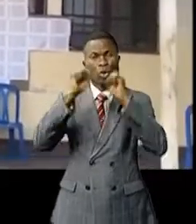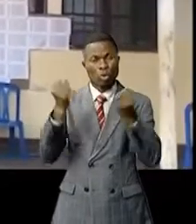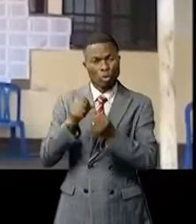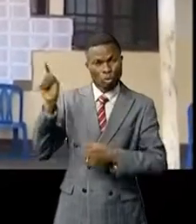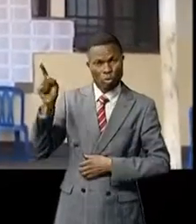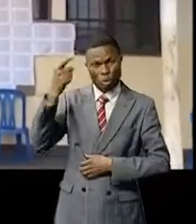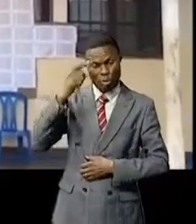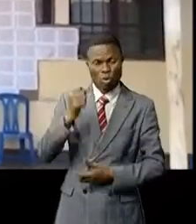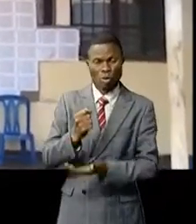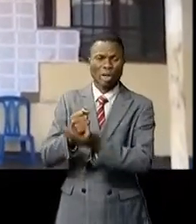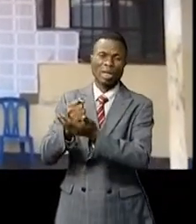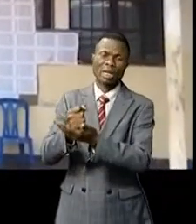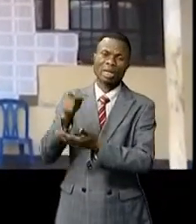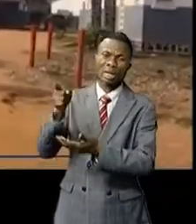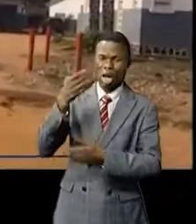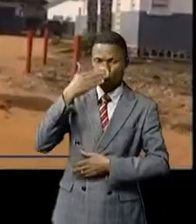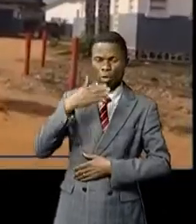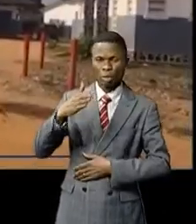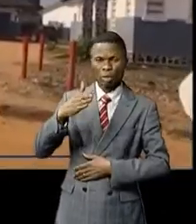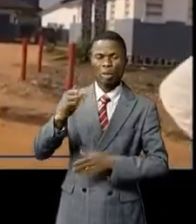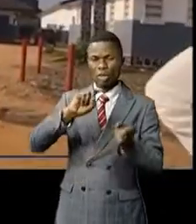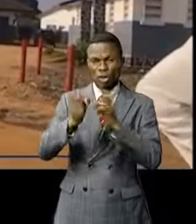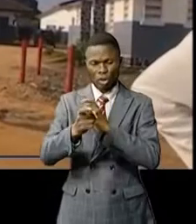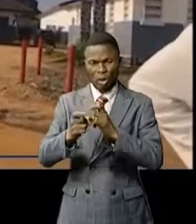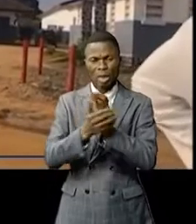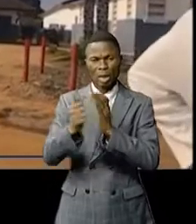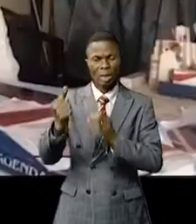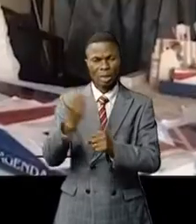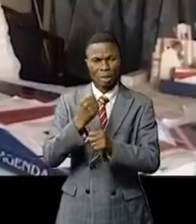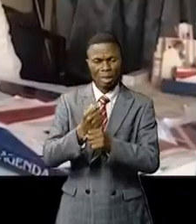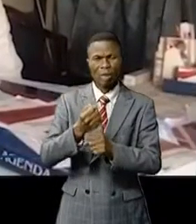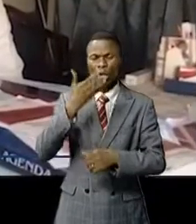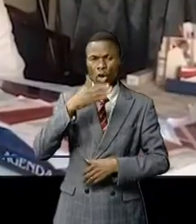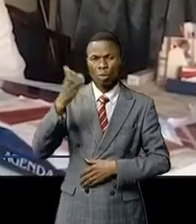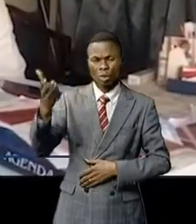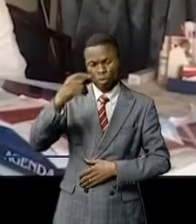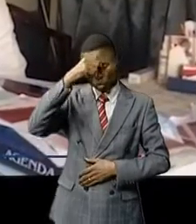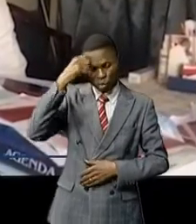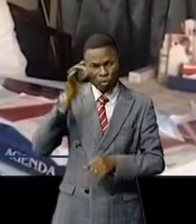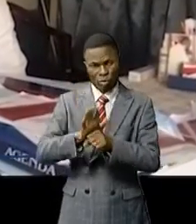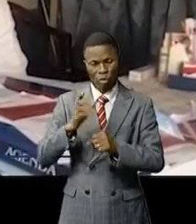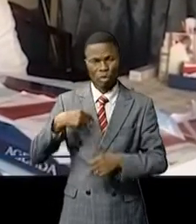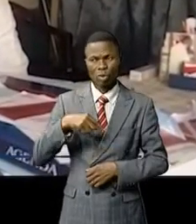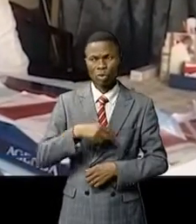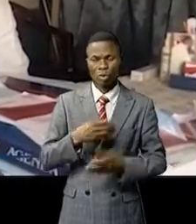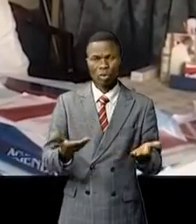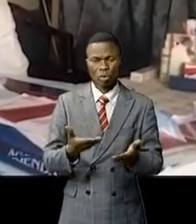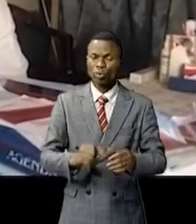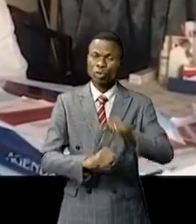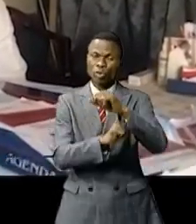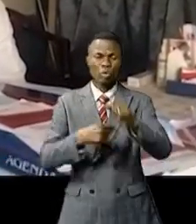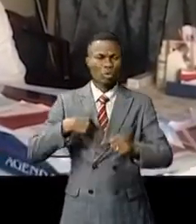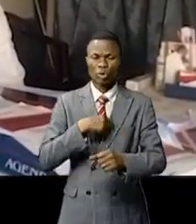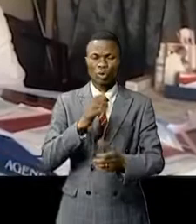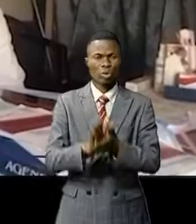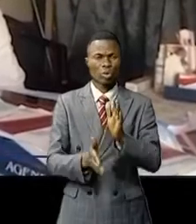place afin d'obtenir leur appui pour améliorer la qualité des soins. Nous souffrons de manque d'appui.